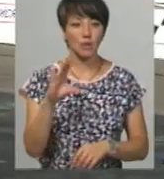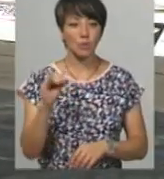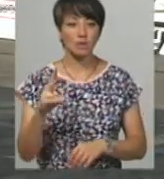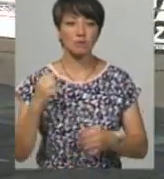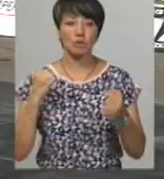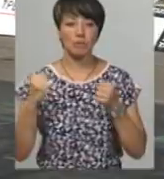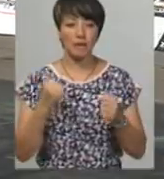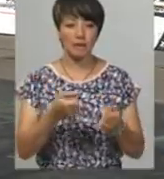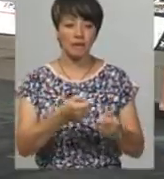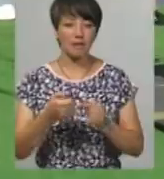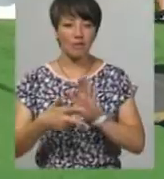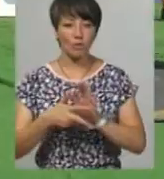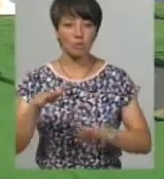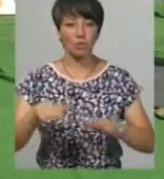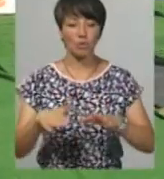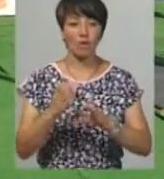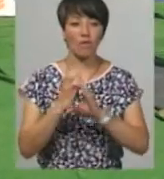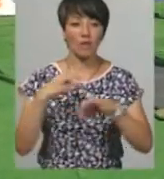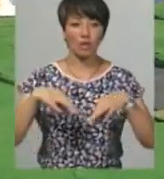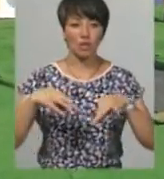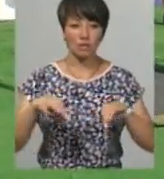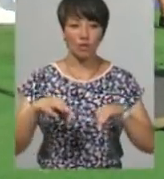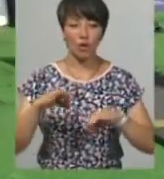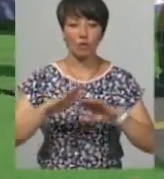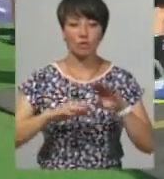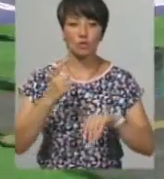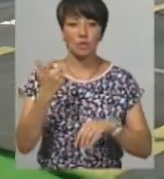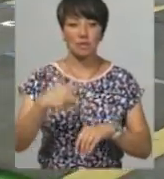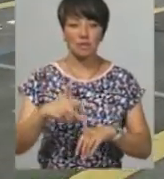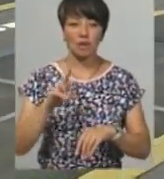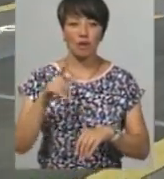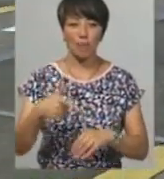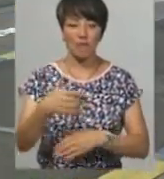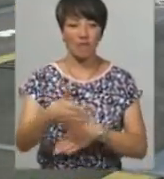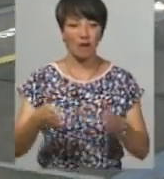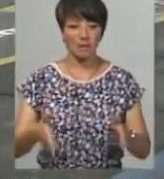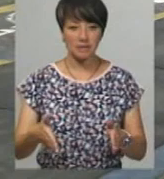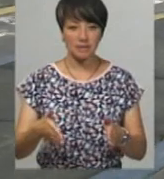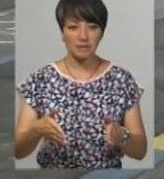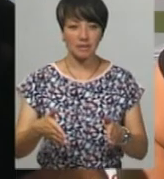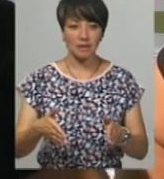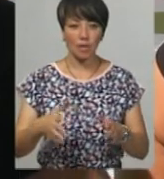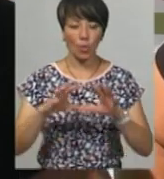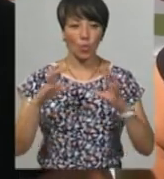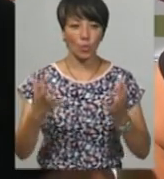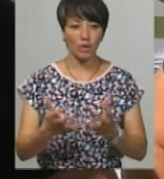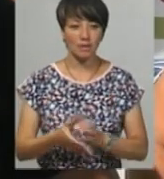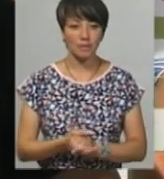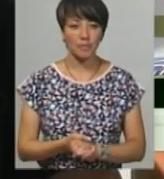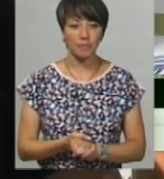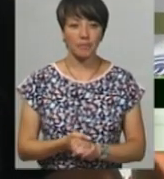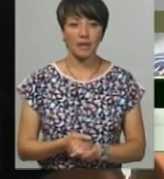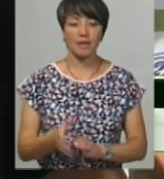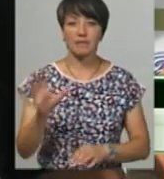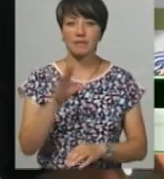на канаті тягнули 8-тонну вантажівку, кожній руці носили 130-кілограмові валізи, перекидали 120-кілограмові кулі. Всі команди, які заявлені,